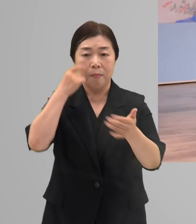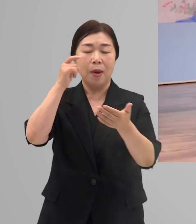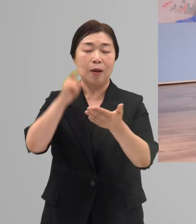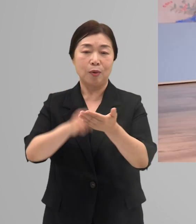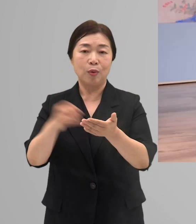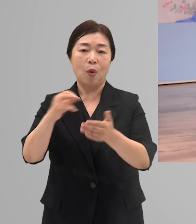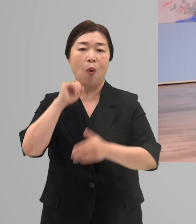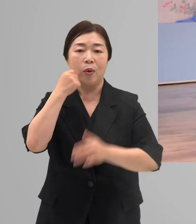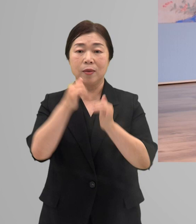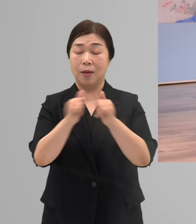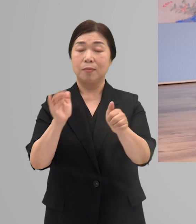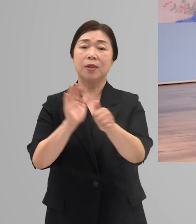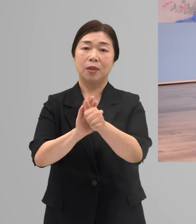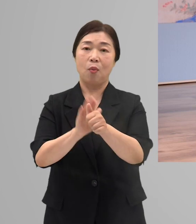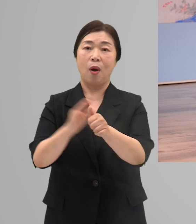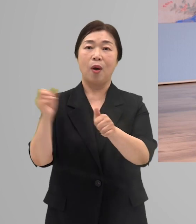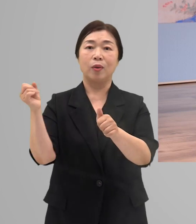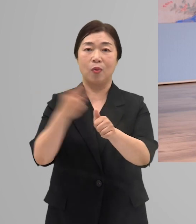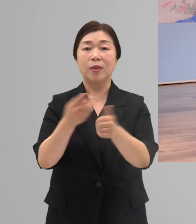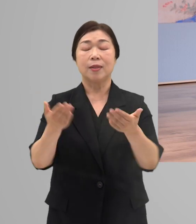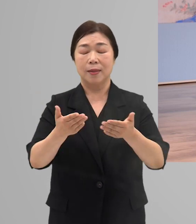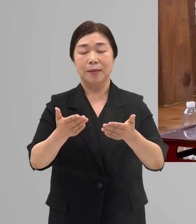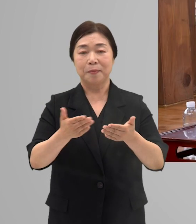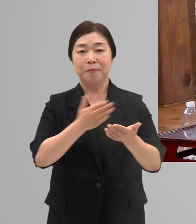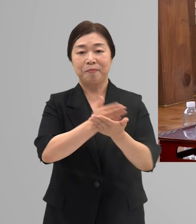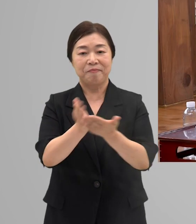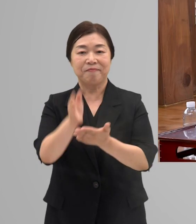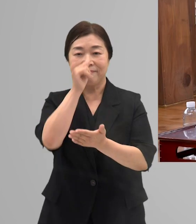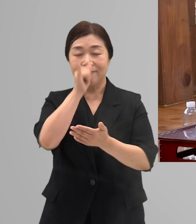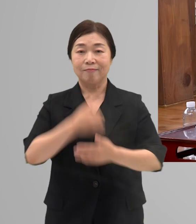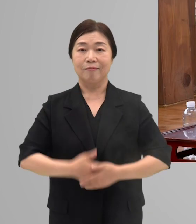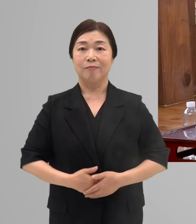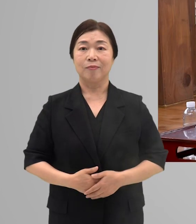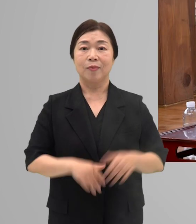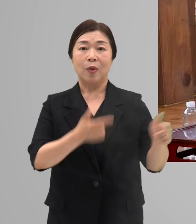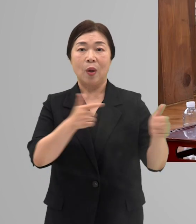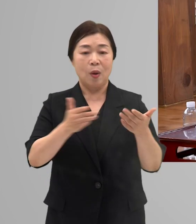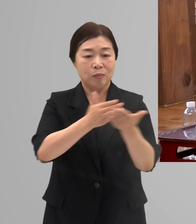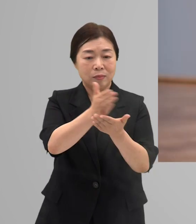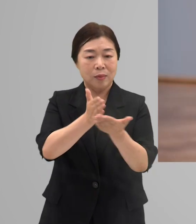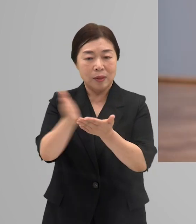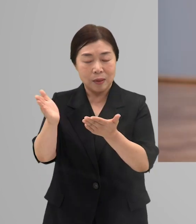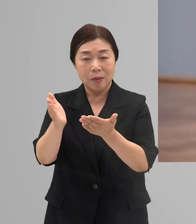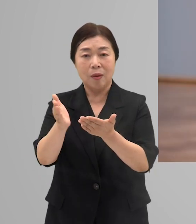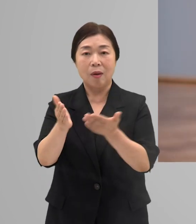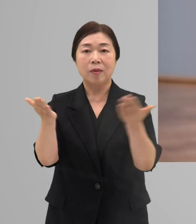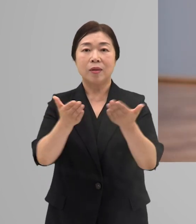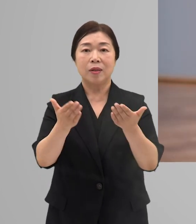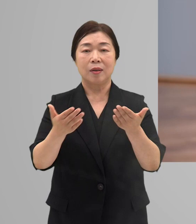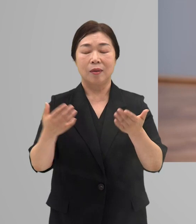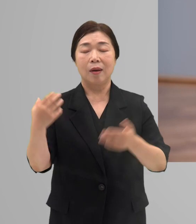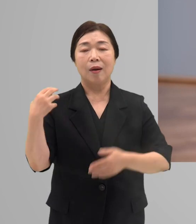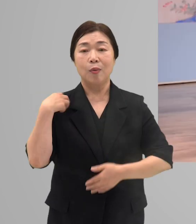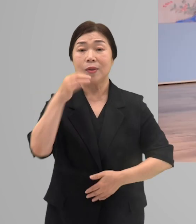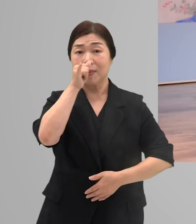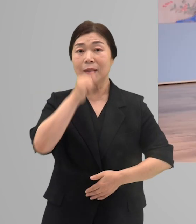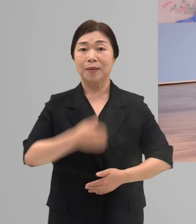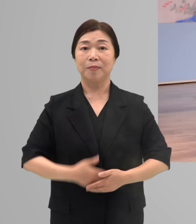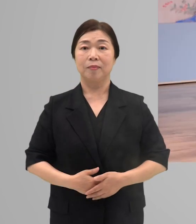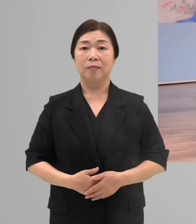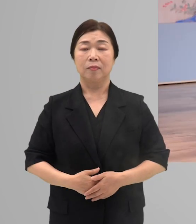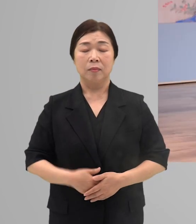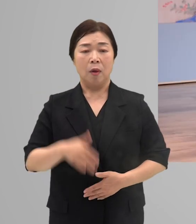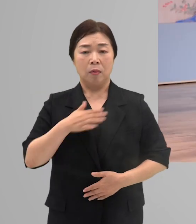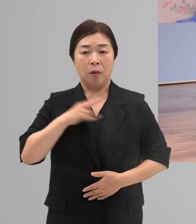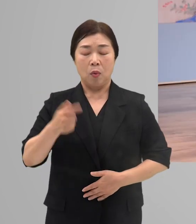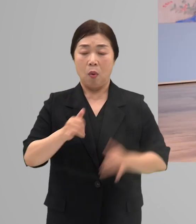물론이고 저소득층 지원하는 그런 업무들도 하고 있고요. 이렇게 다양한 분야에서 여러 가지 업무를 수행하고 있습니다. 저도